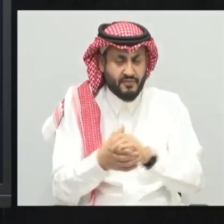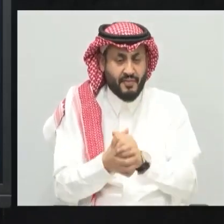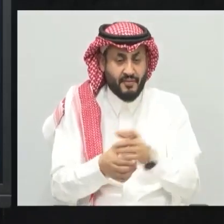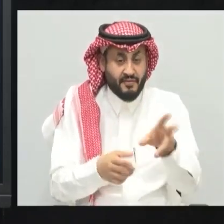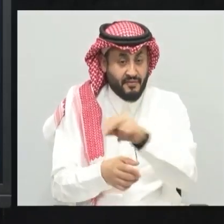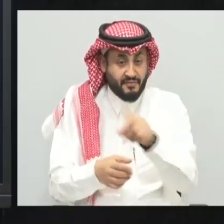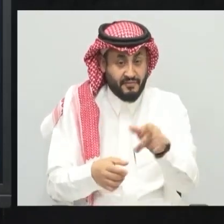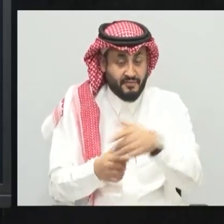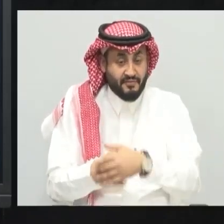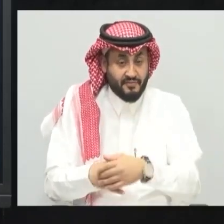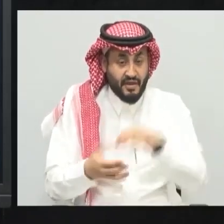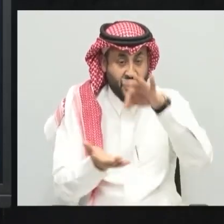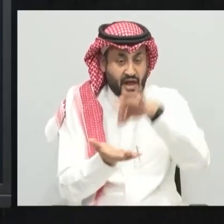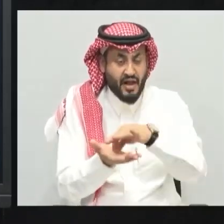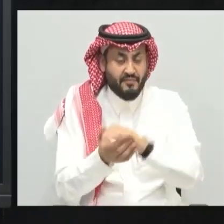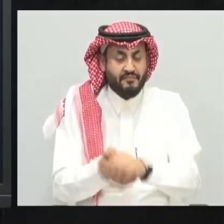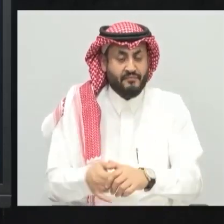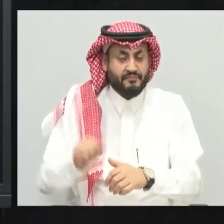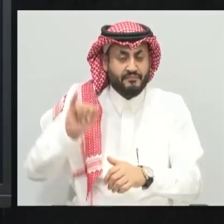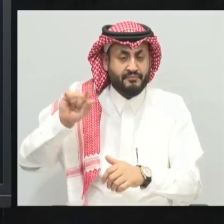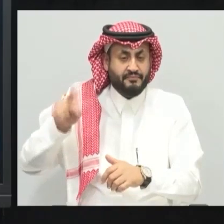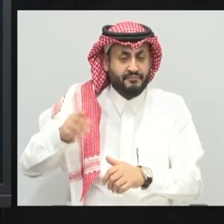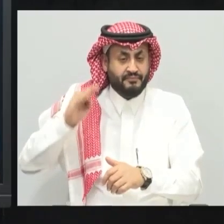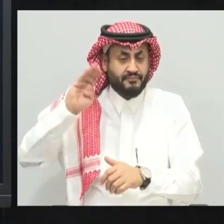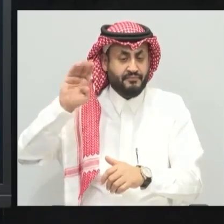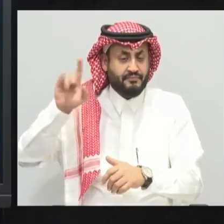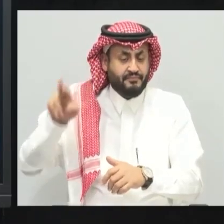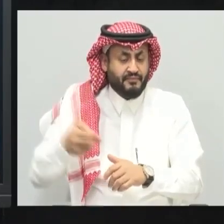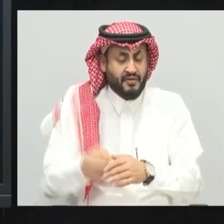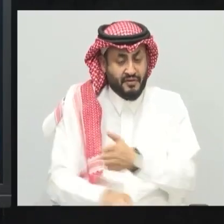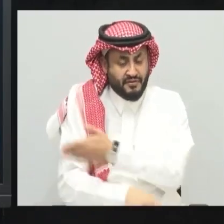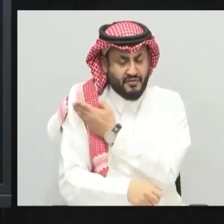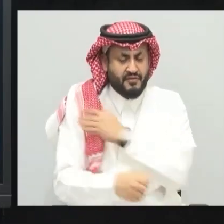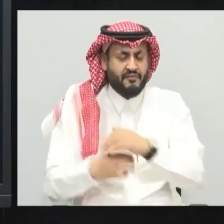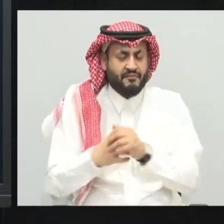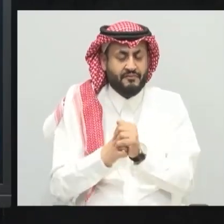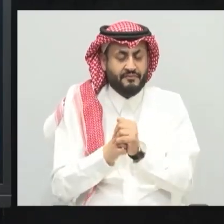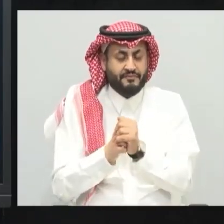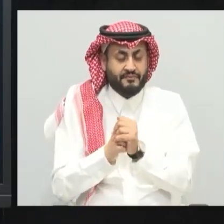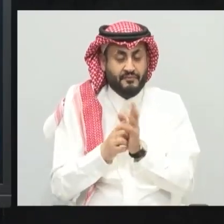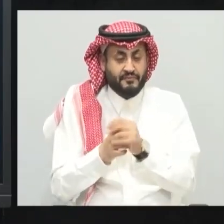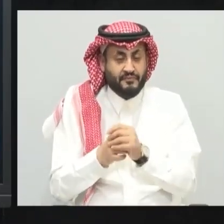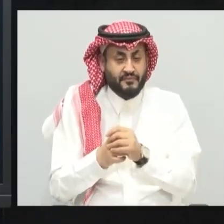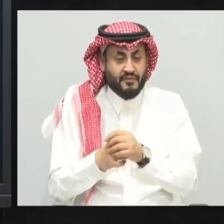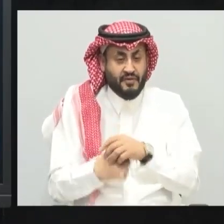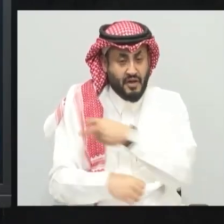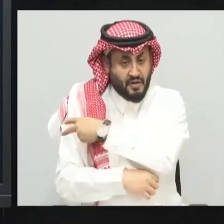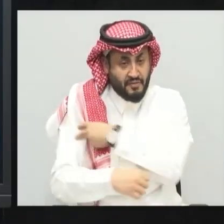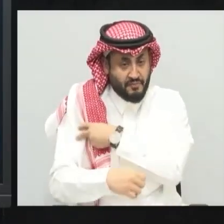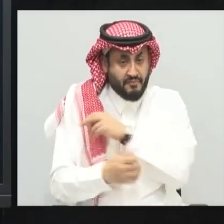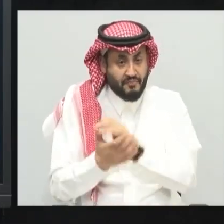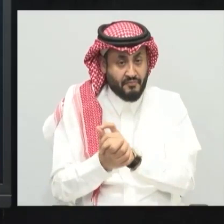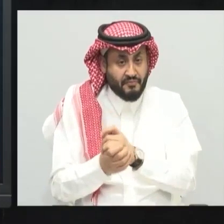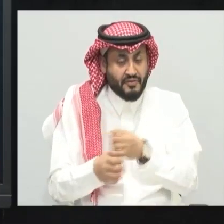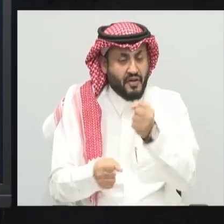المركز ليساعدكم على ان تتميز يساعدكم من ناحيه المستشارين يساعدكم من ناحيه التدريب